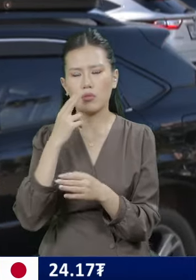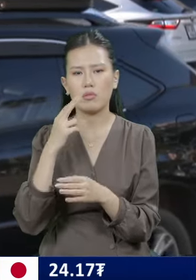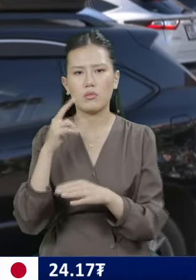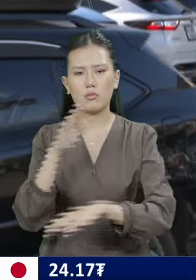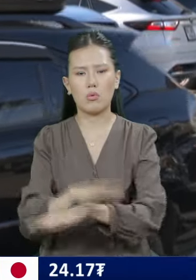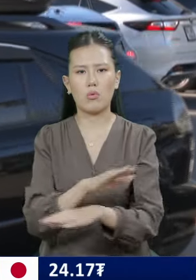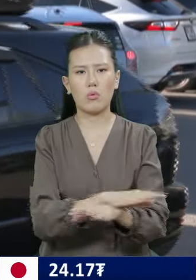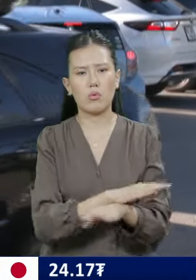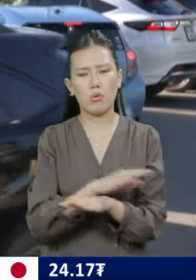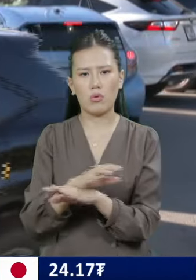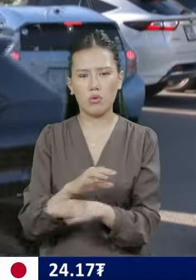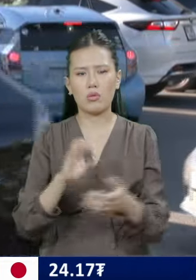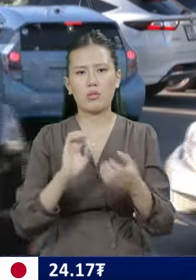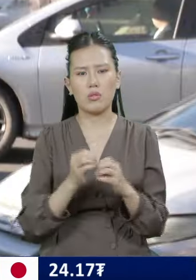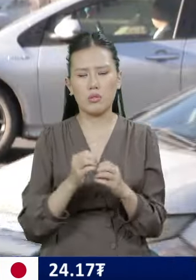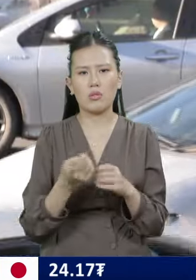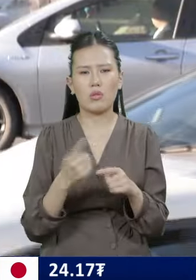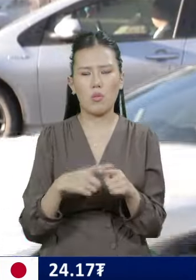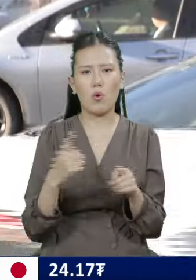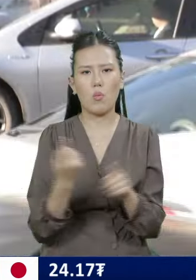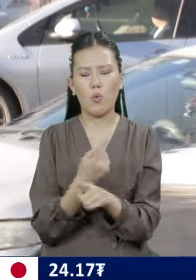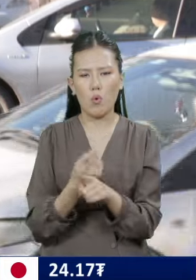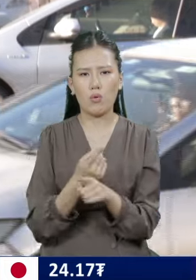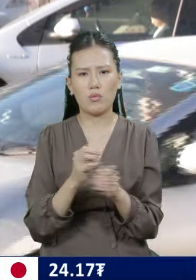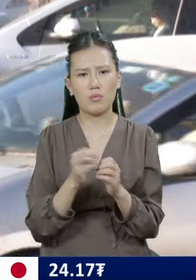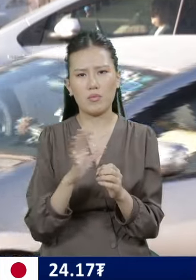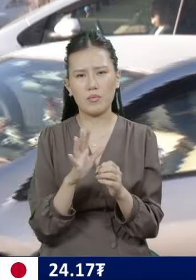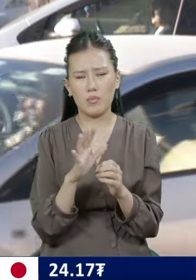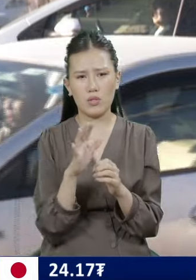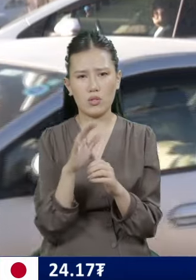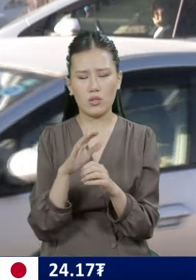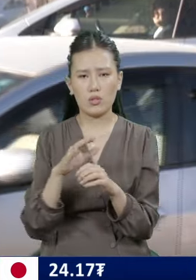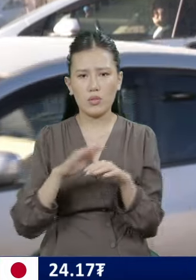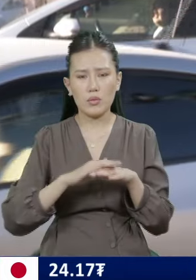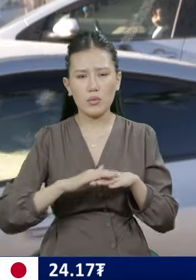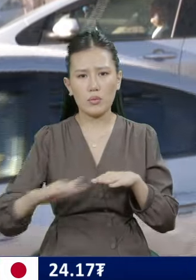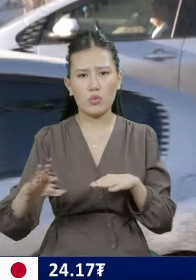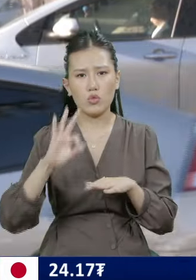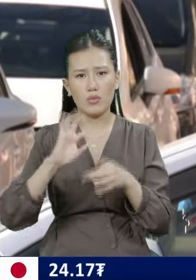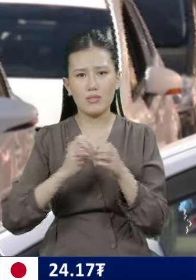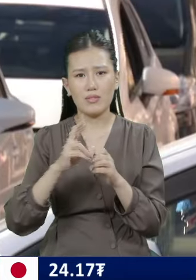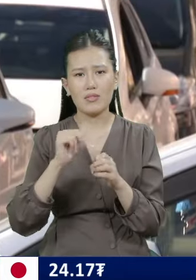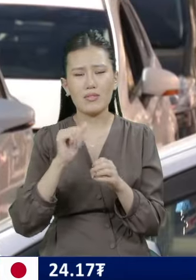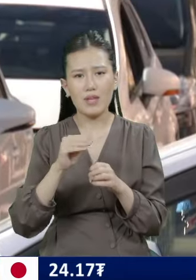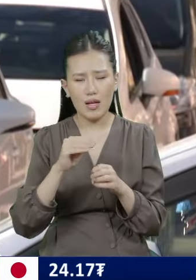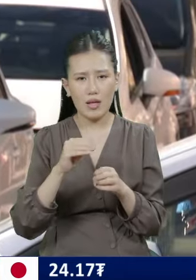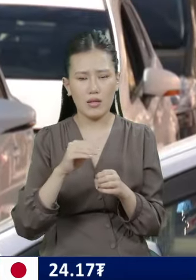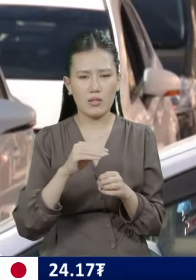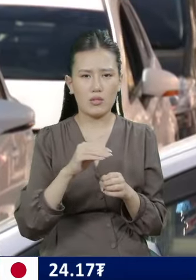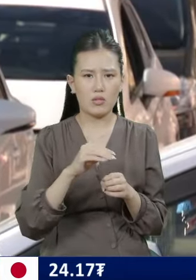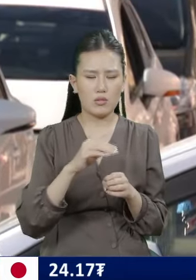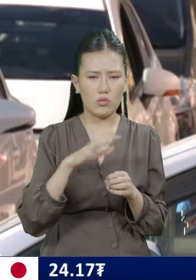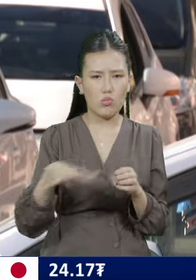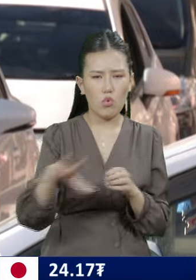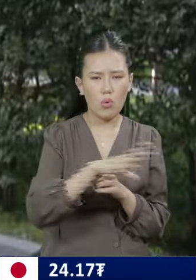нь машин чөлөөт урсахад саадулж байна. Харин үүнийг шулуун болгох ажлыг уулзуур бүрт хийх боломжгүй учраас өөр гарц гаргалгаанууд хэрэгтэй